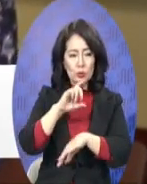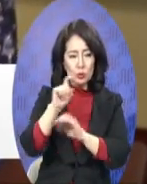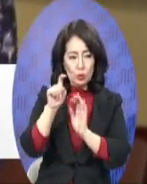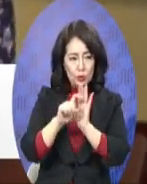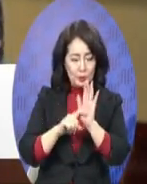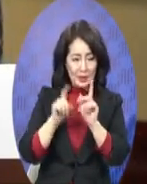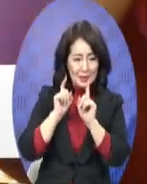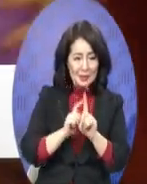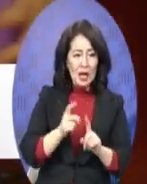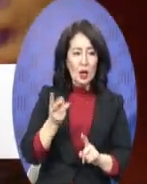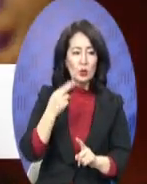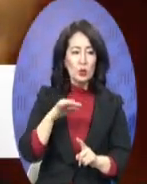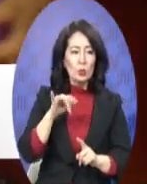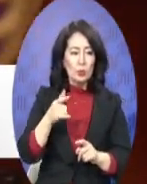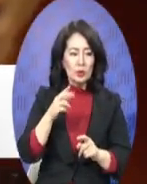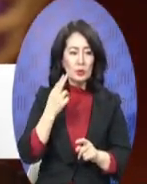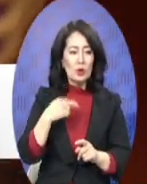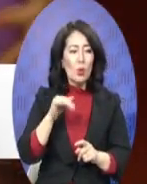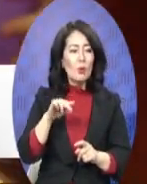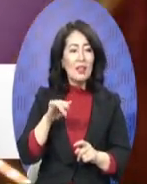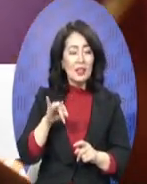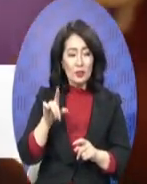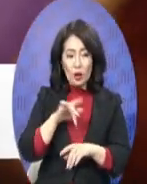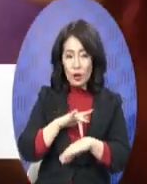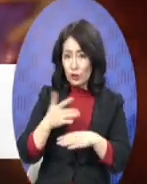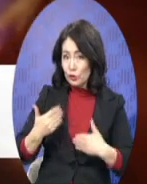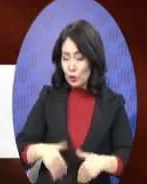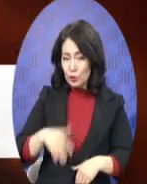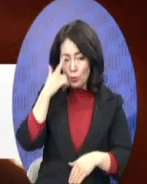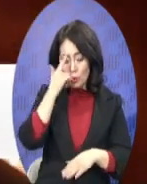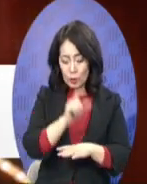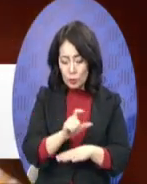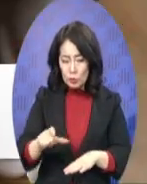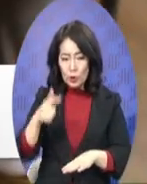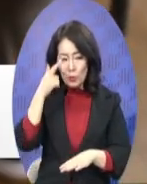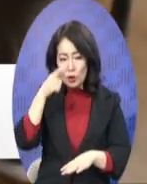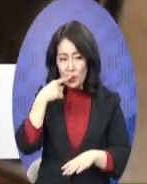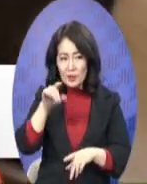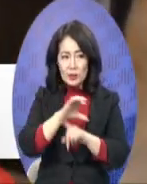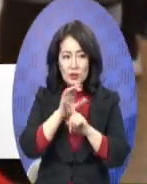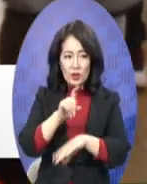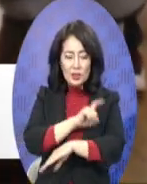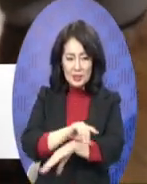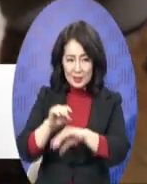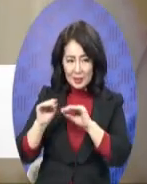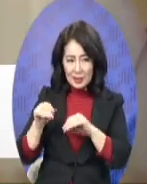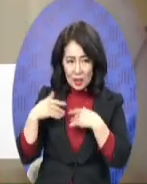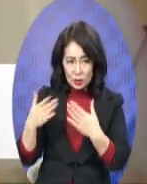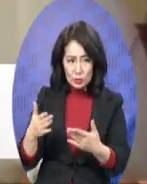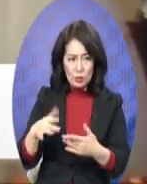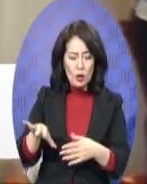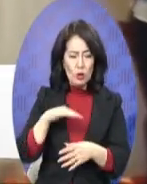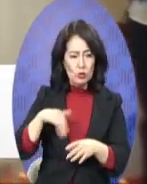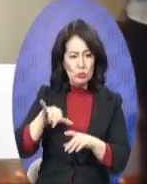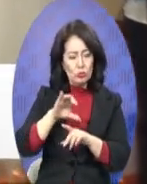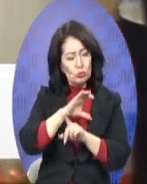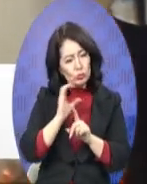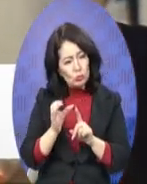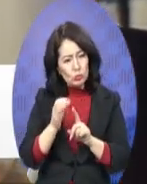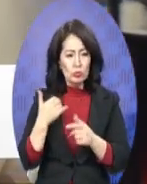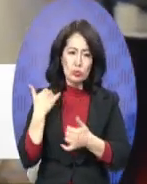дагуу Дүблин хотод төрж өссөн монгол хүүхдүүдэд монгол хэл соёлын хичээлийг зааж байна. Үндэсний ихэл соёл уламжлалаа өвлүүлэх